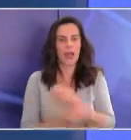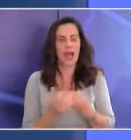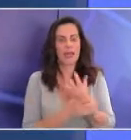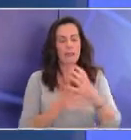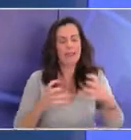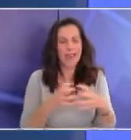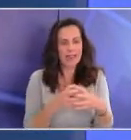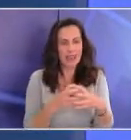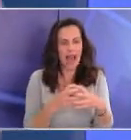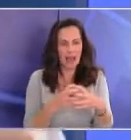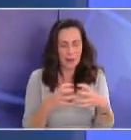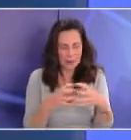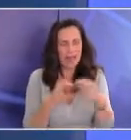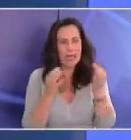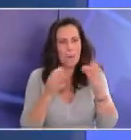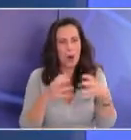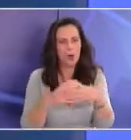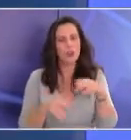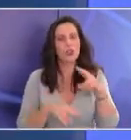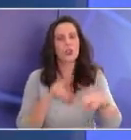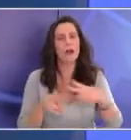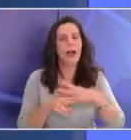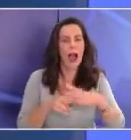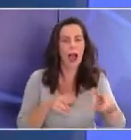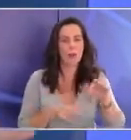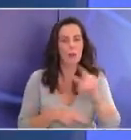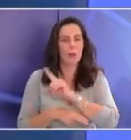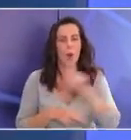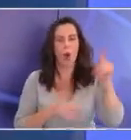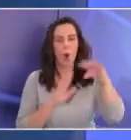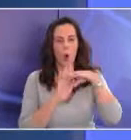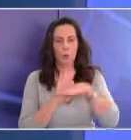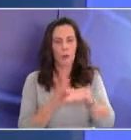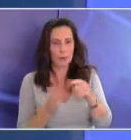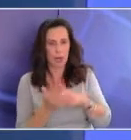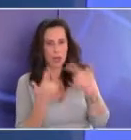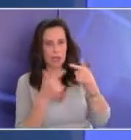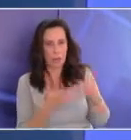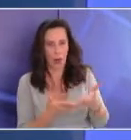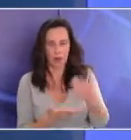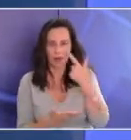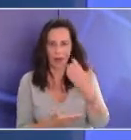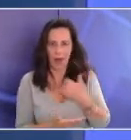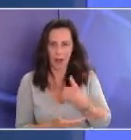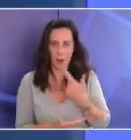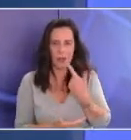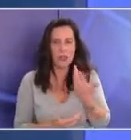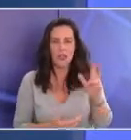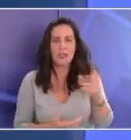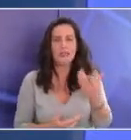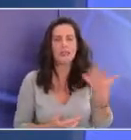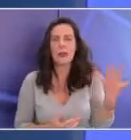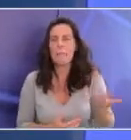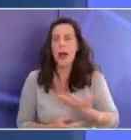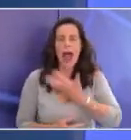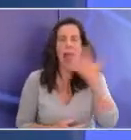יחידה, בתוך יחידה מיוחדת, שתטפל אך ורק בנושאים של ההימורים. כי הסברנו לו, תקשיב, אנחנו מדברים פה על הרבה מאוד כסף